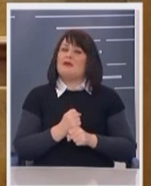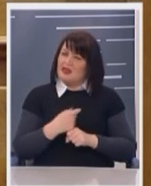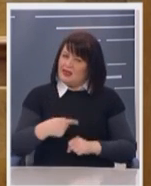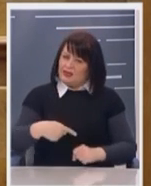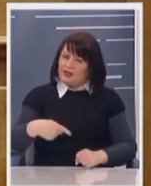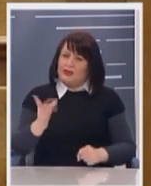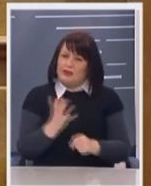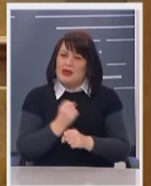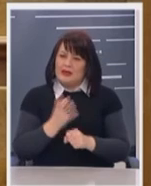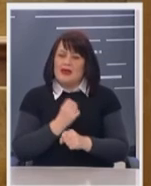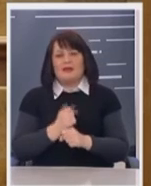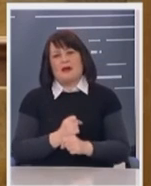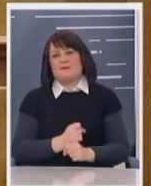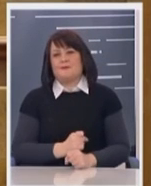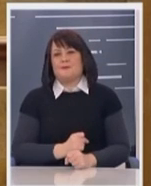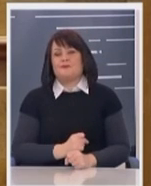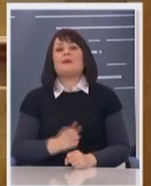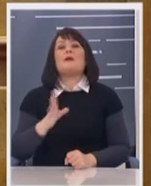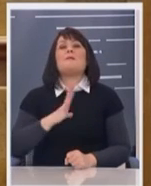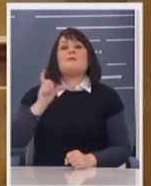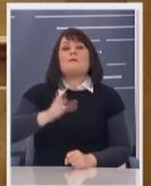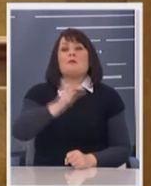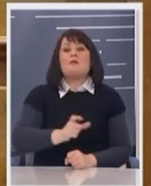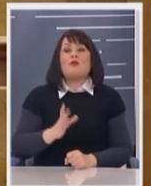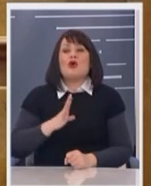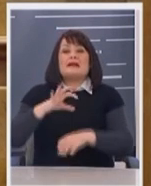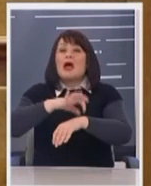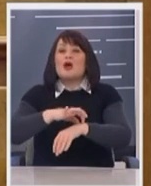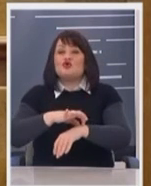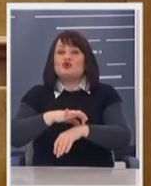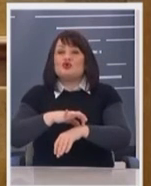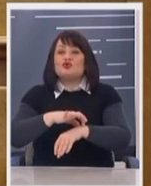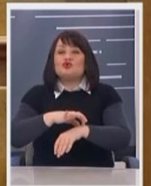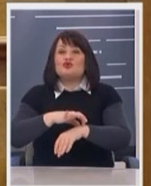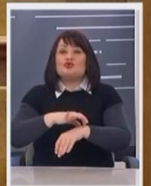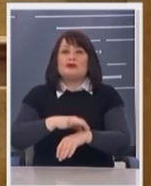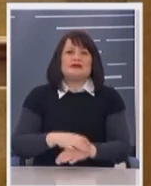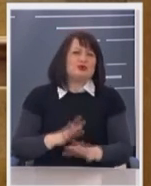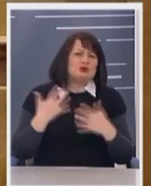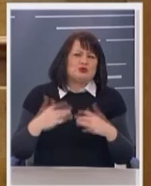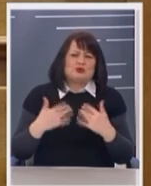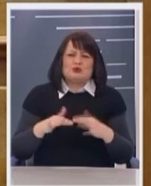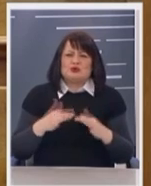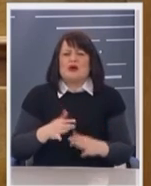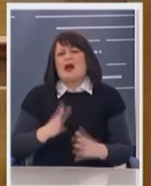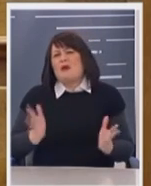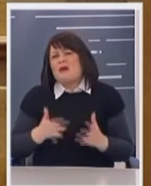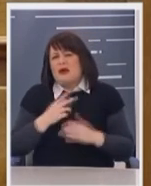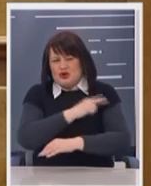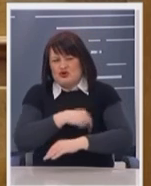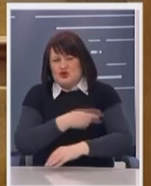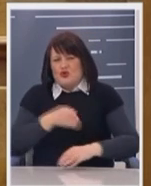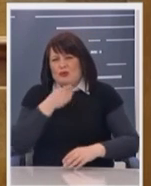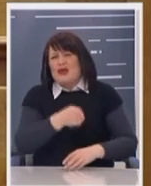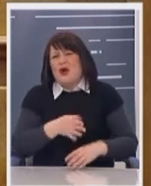πετυχαίνουμε κάθε πολίτης που αρρωσταίνει να μην βαρυγκωμεί στη σκέψη του νοσοκομείου, να